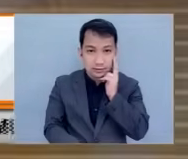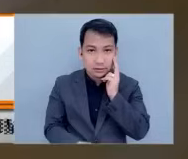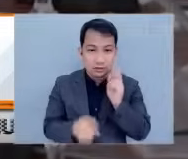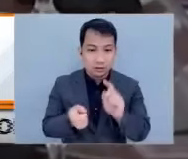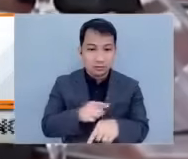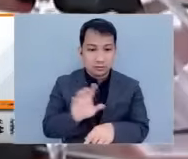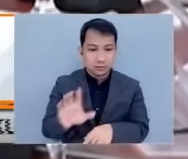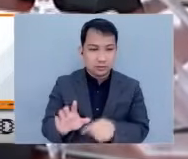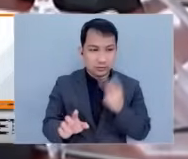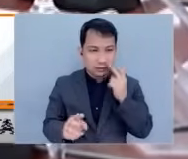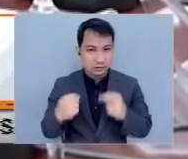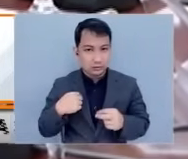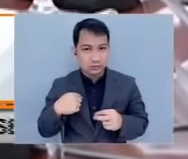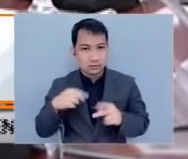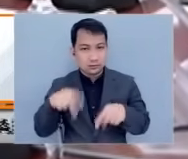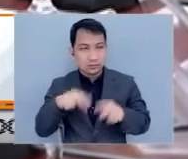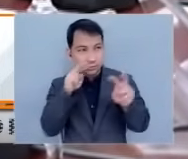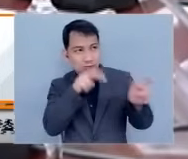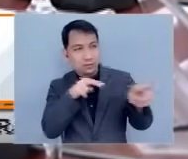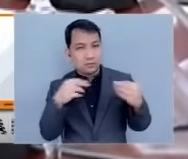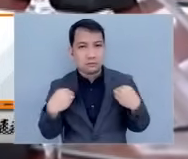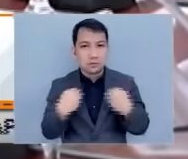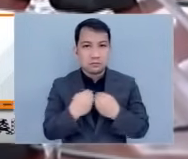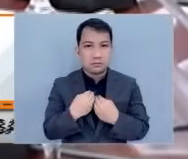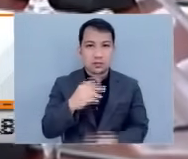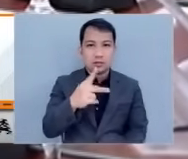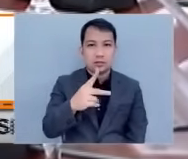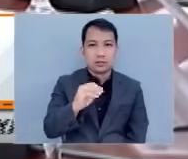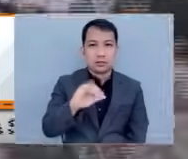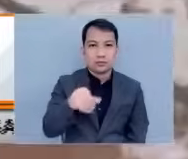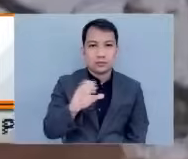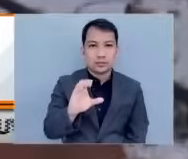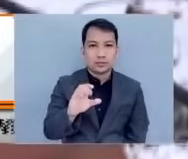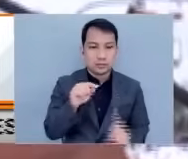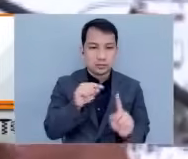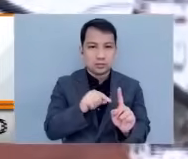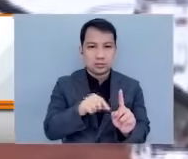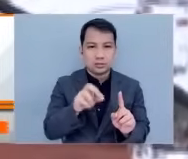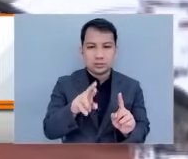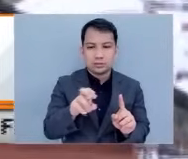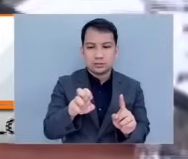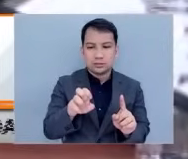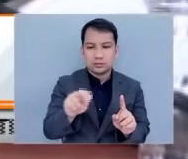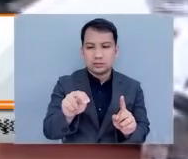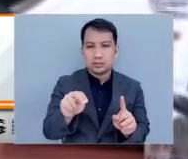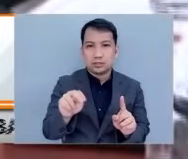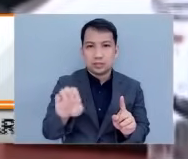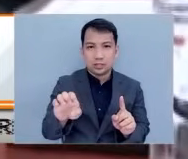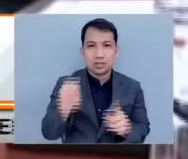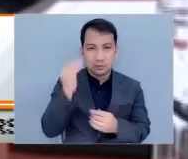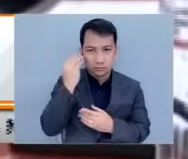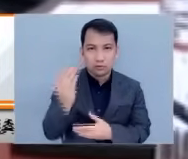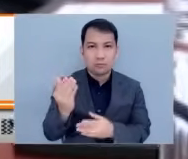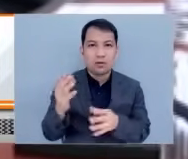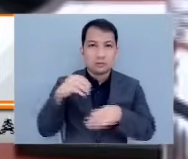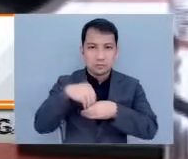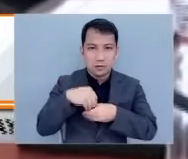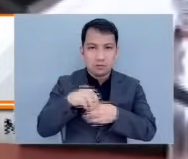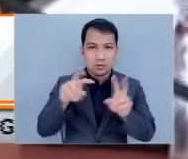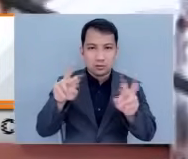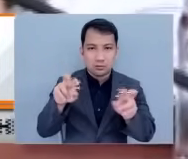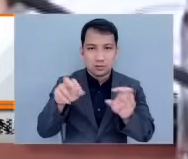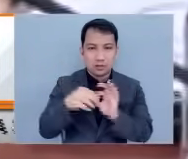mata, ang dating miyembro ng Kingdom of Jesus Christ na si Alias Rene. Nangyayari raw ang transaksyong yan sa lugar na tinatawag na